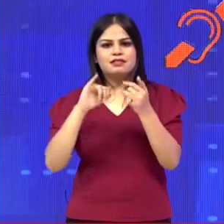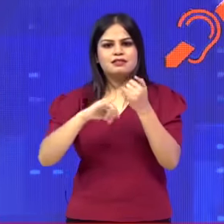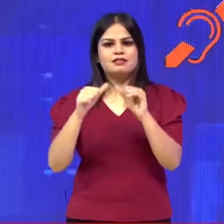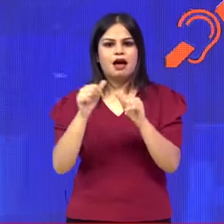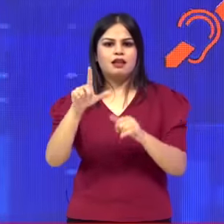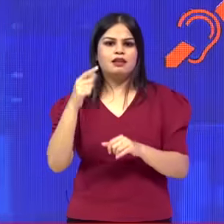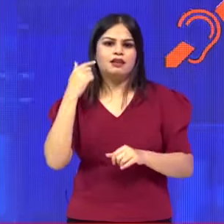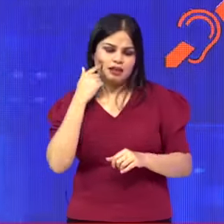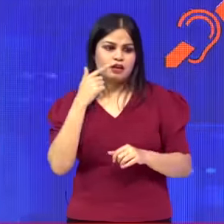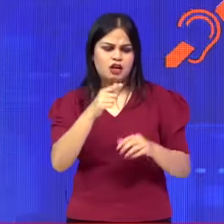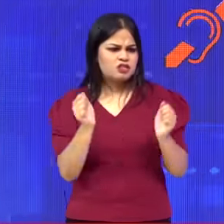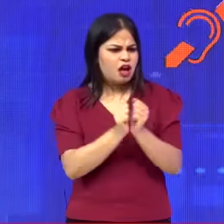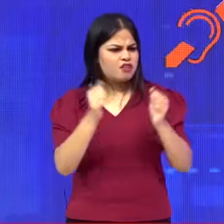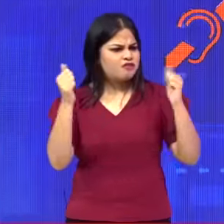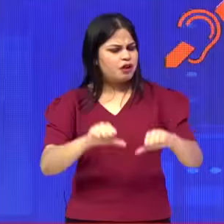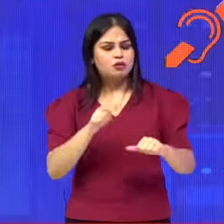और पिक्चर हो जाएगी.